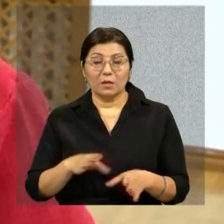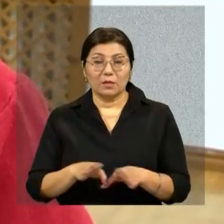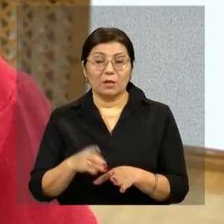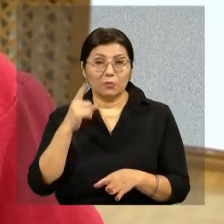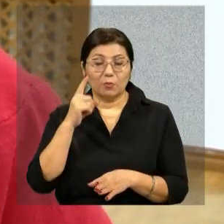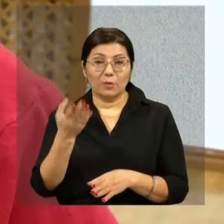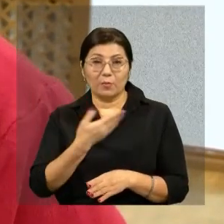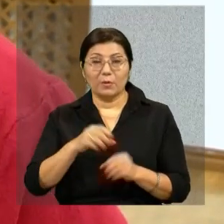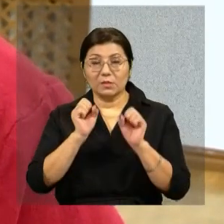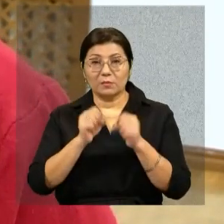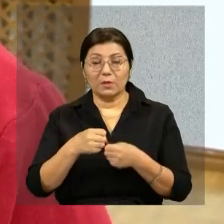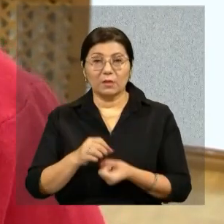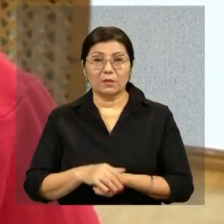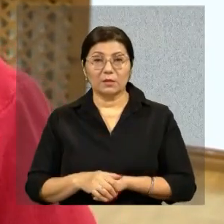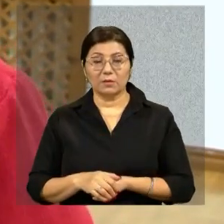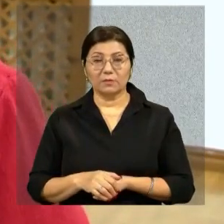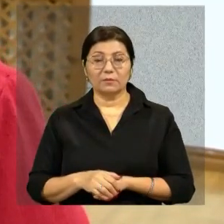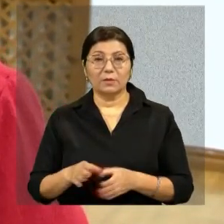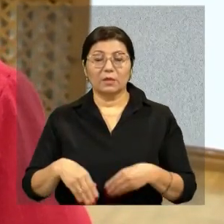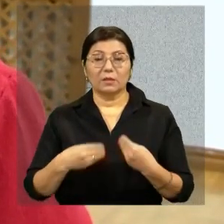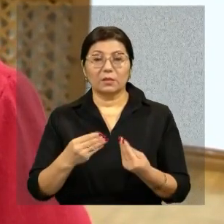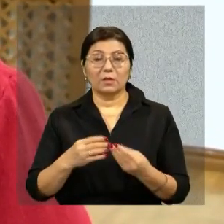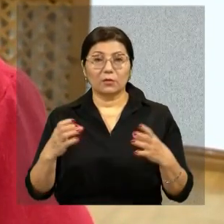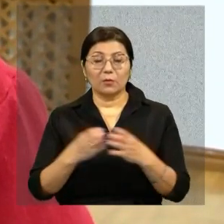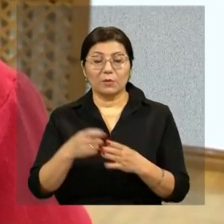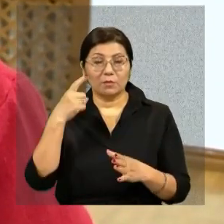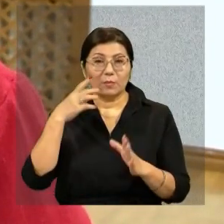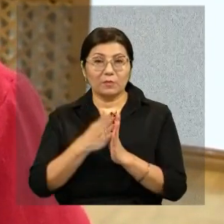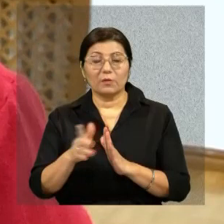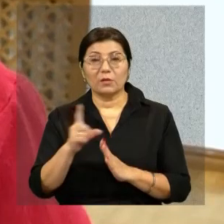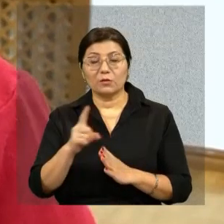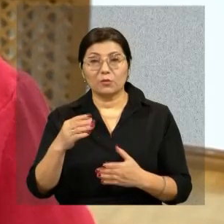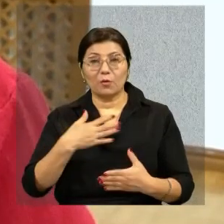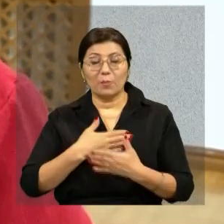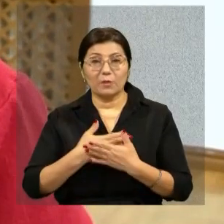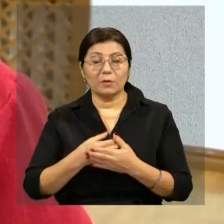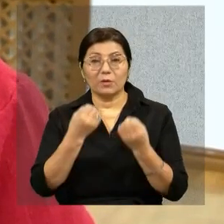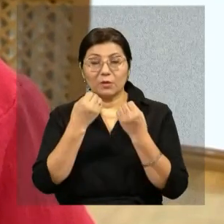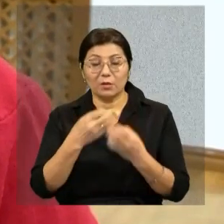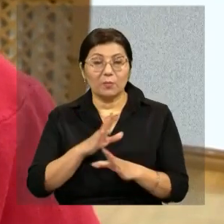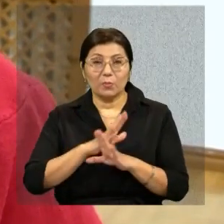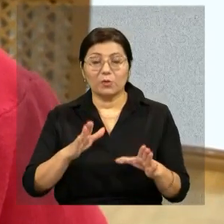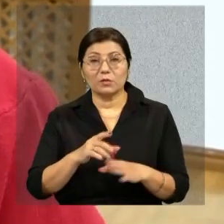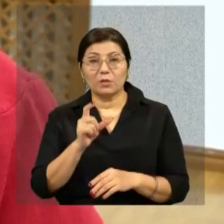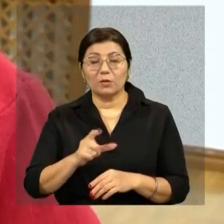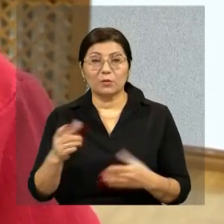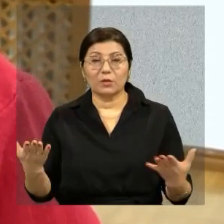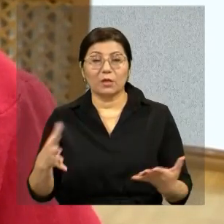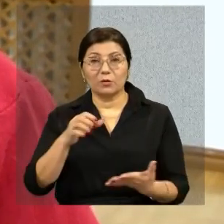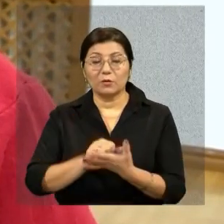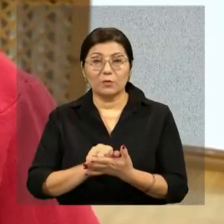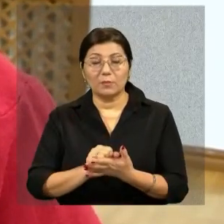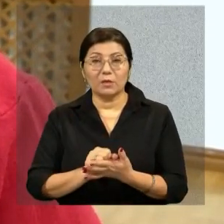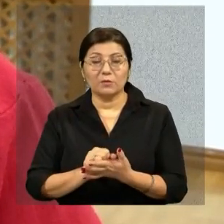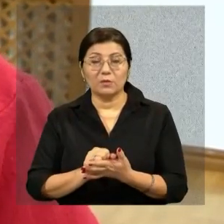думаю, мы смогли дать обществу понимание, что волонтеры – это не просто люди, которые занимаются бездельем,